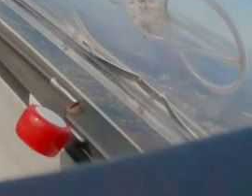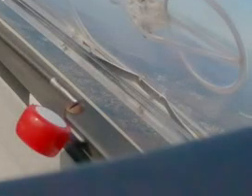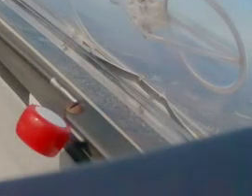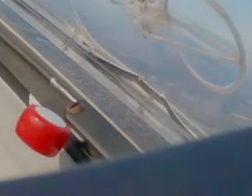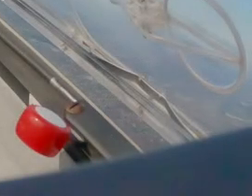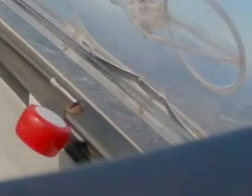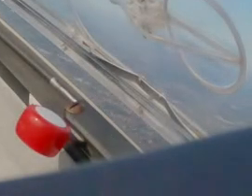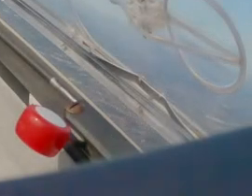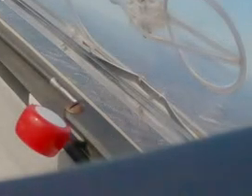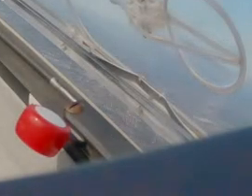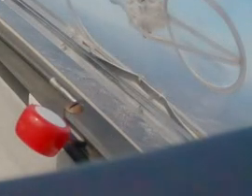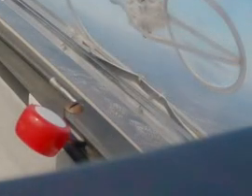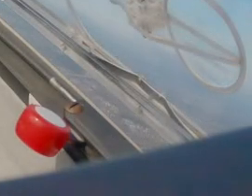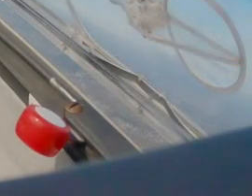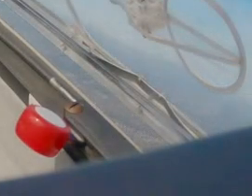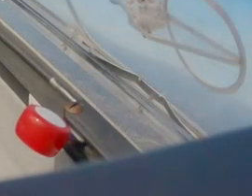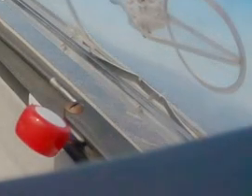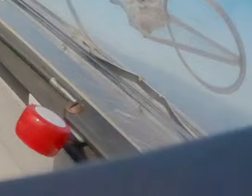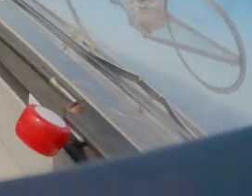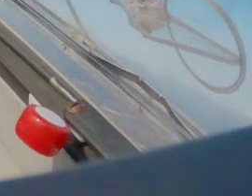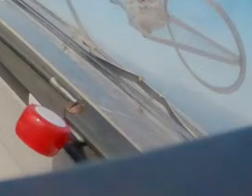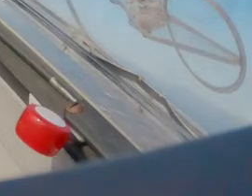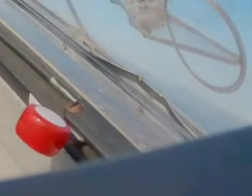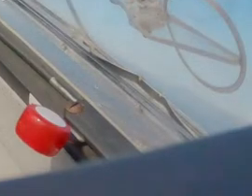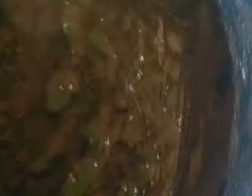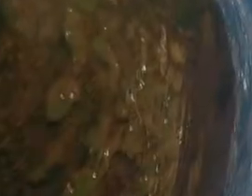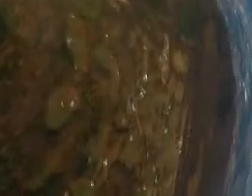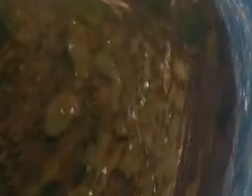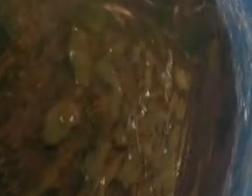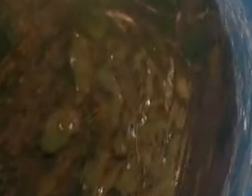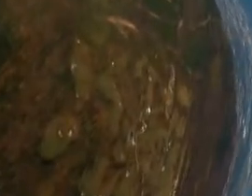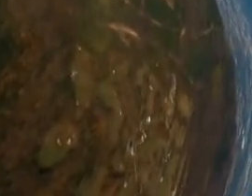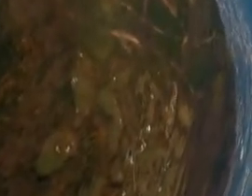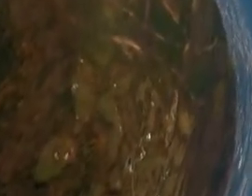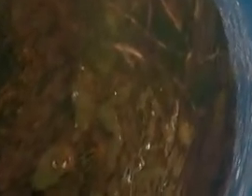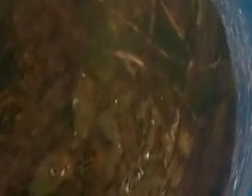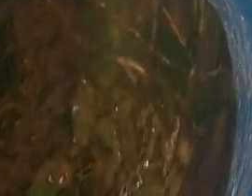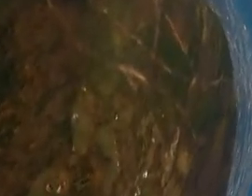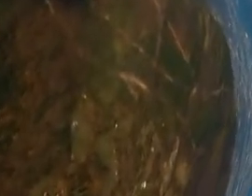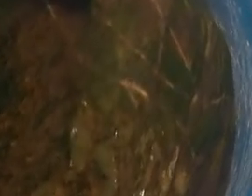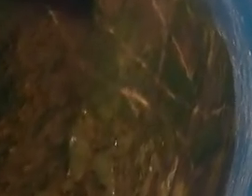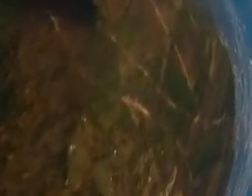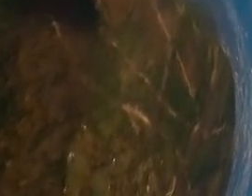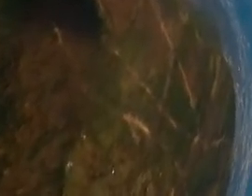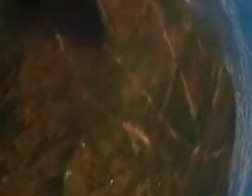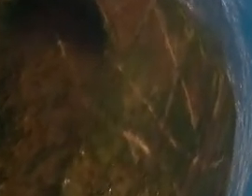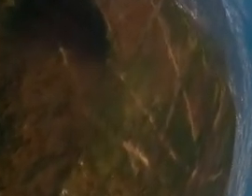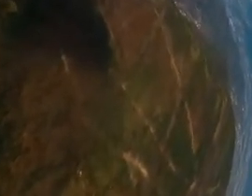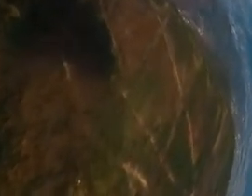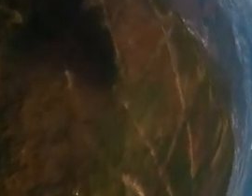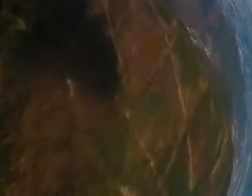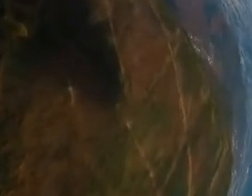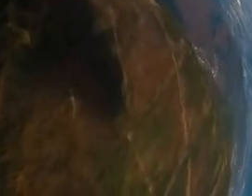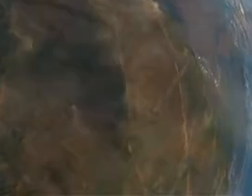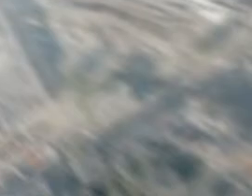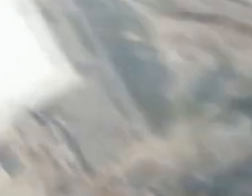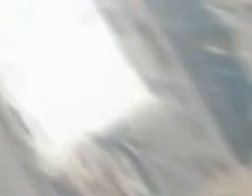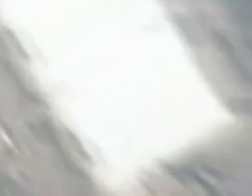Bielska-Białej jest tyle pięknych miejsc, że tylko w jeden sposób możesz zobaczyć je wszystkie